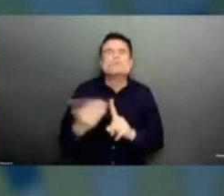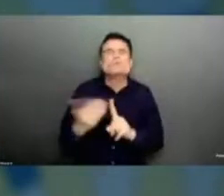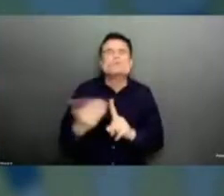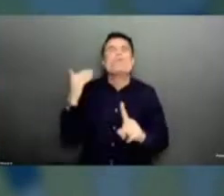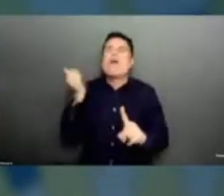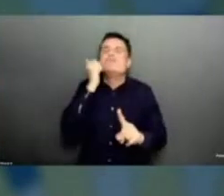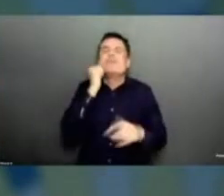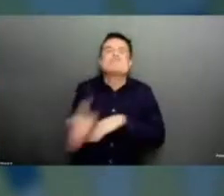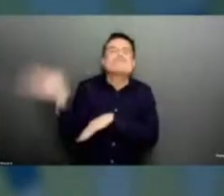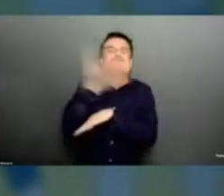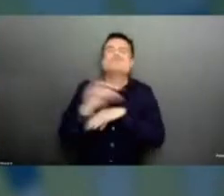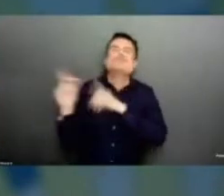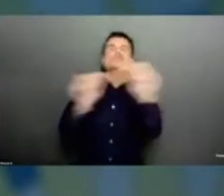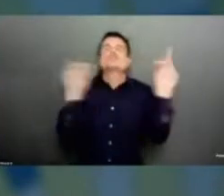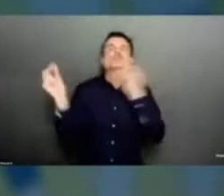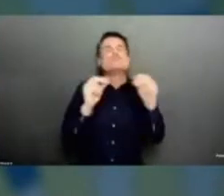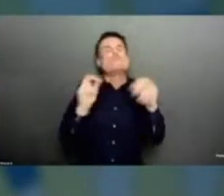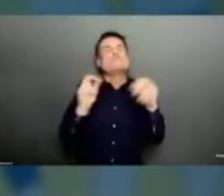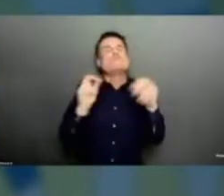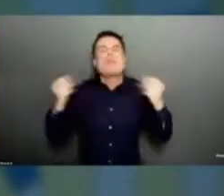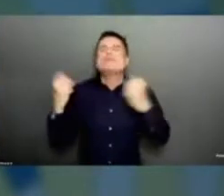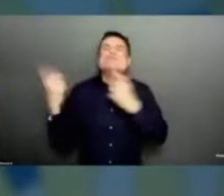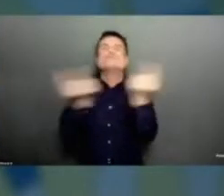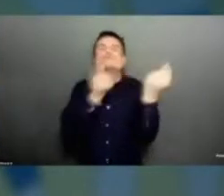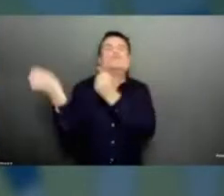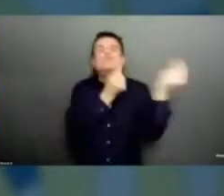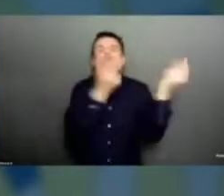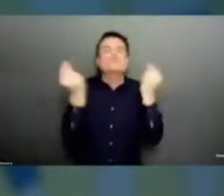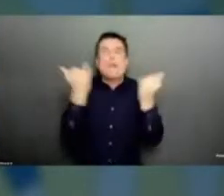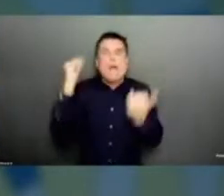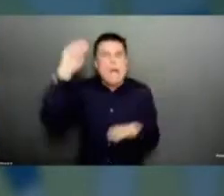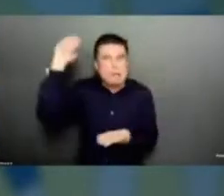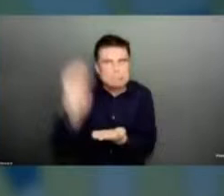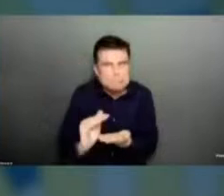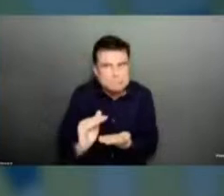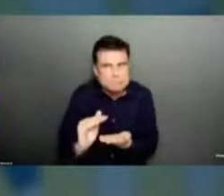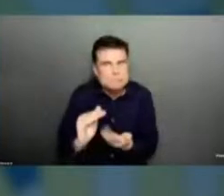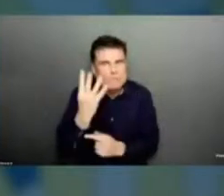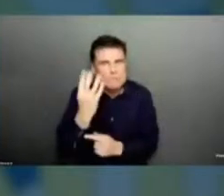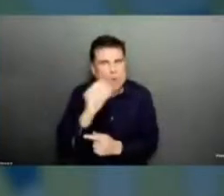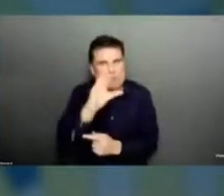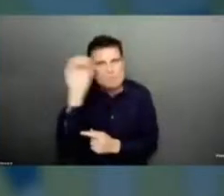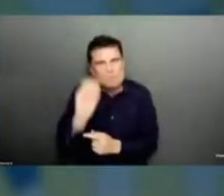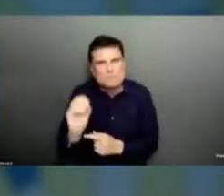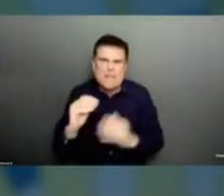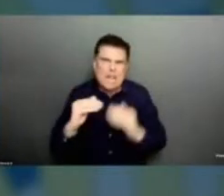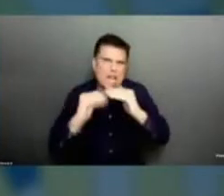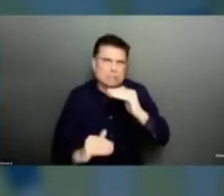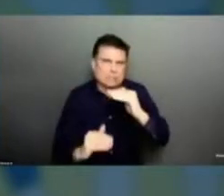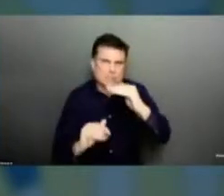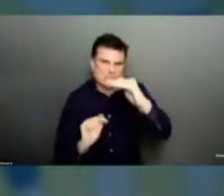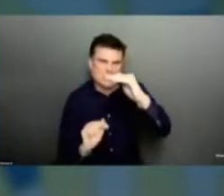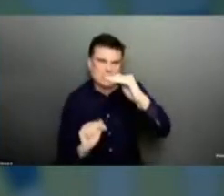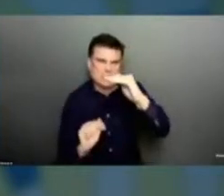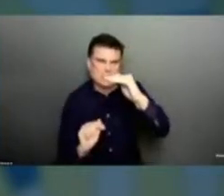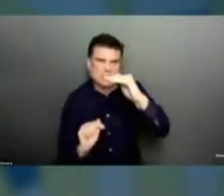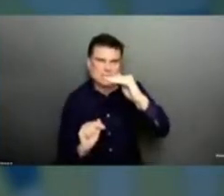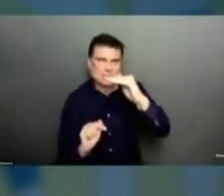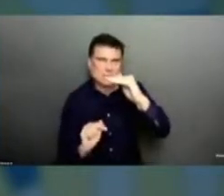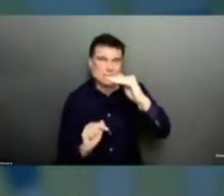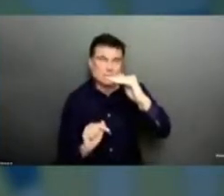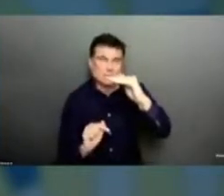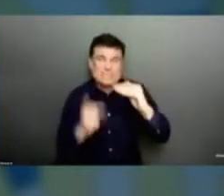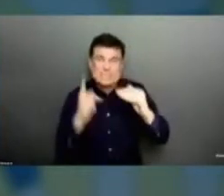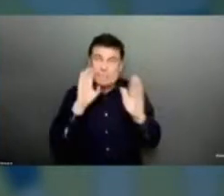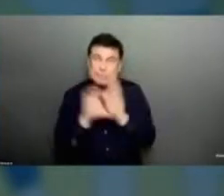and next week. 我们恢复到正 So 常 we 生活的 can 50% continue 常态的 to 时 bend 候呢 our，curve 也是下 down 降的， to 但 make sure 60呢 that 就 we're 往 doing 上走了， everything we 70就不